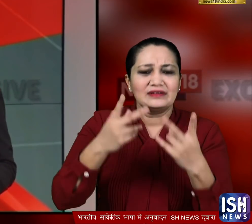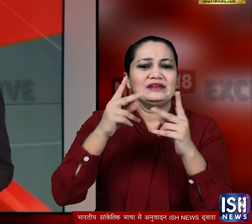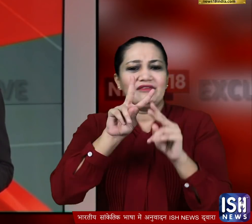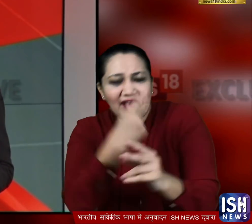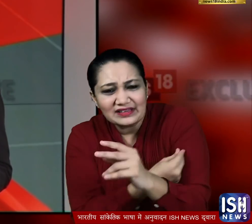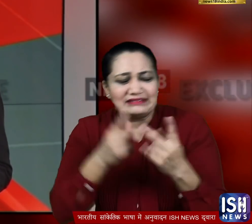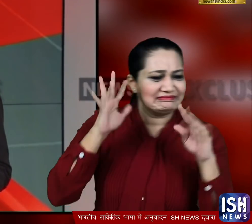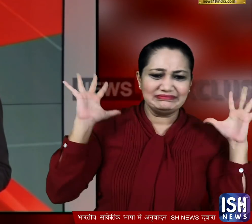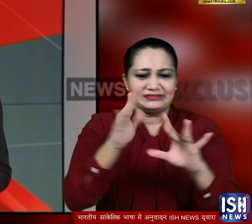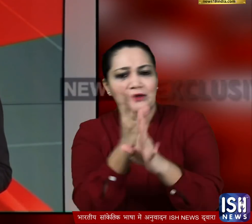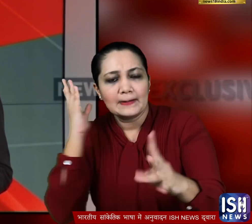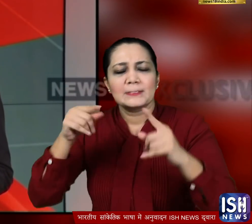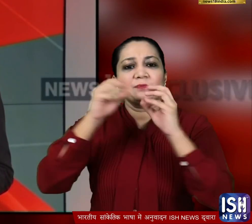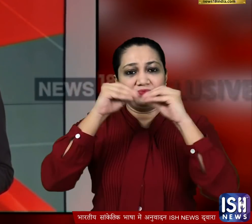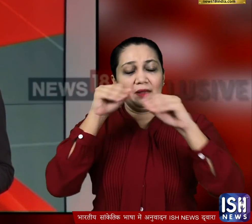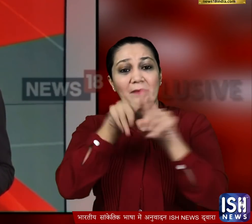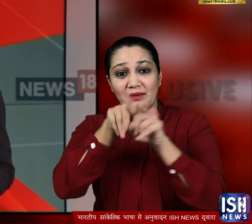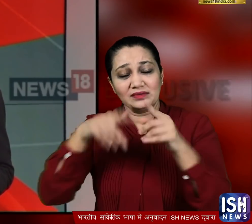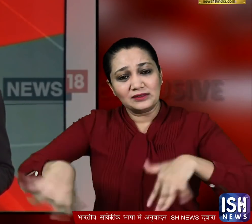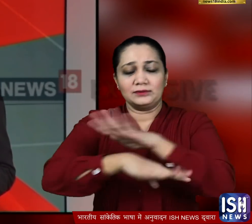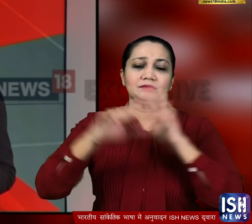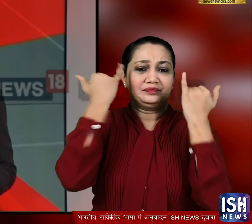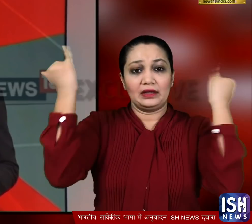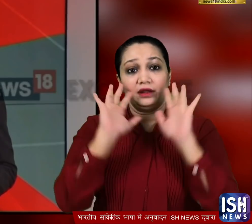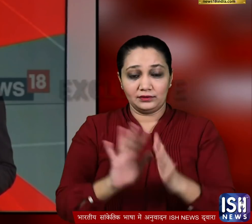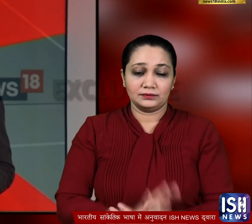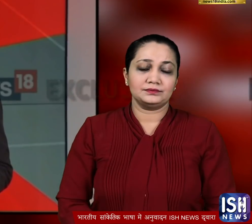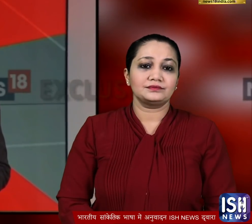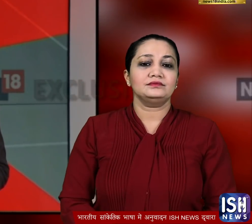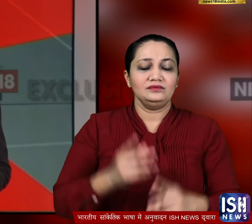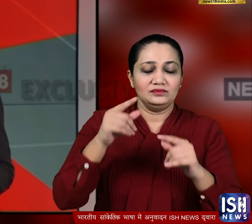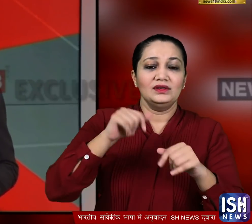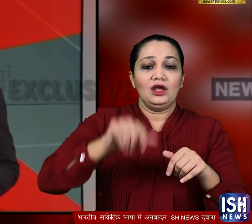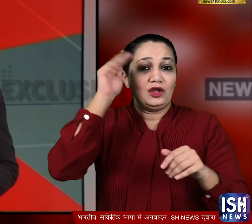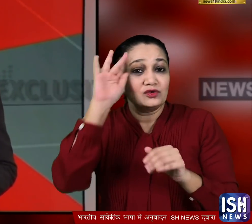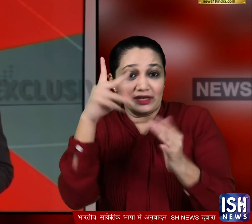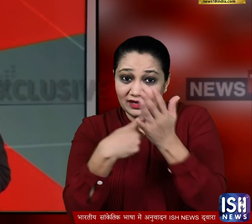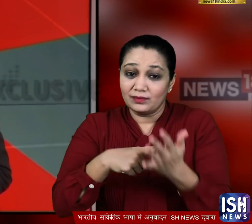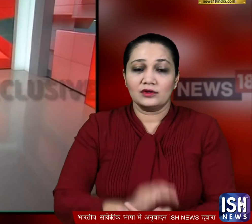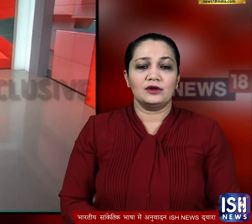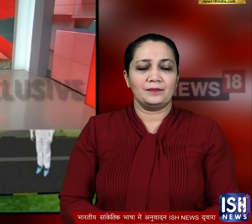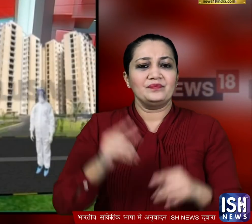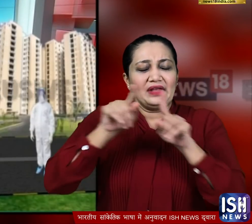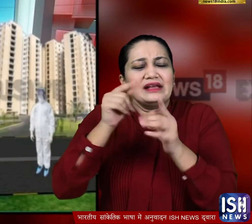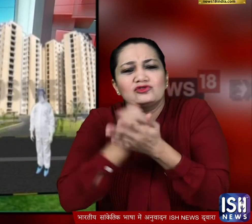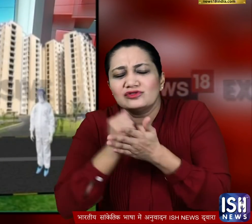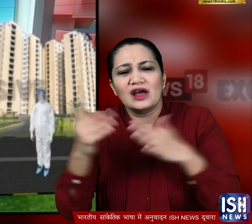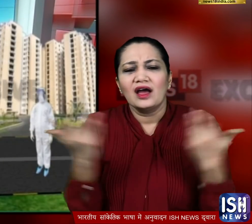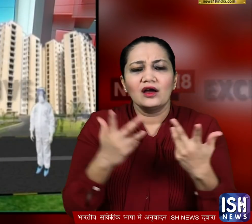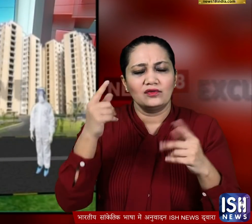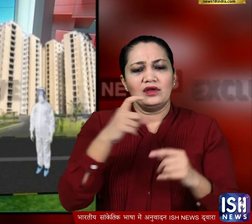लंबी कतारों से निपटने के लिए मुंबई के नगर निगम बीएमसी ने प्लान तैयार किया है। न्यूज़ 18 के आशीष सिंह की रिपोर्ट है कि इस पायलट प्रोजेक्ट के